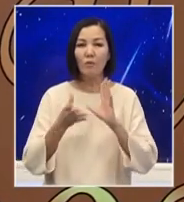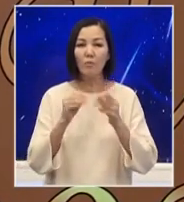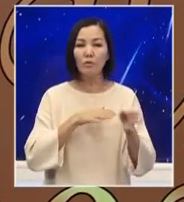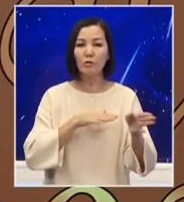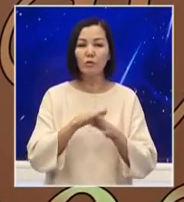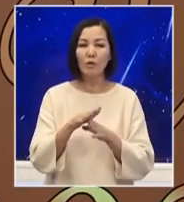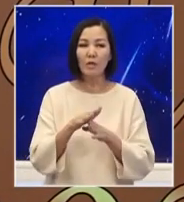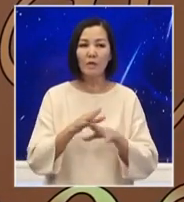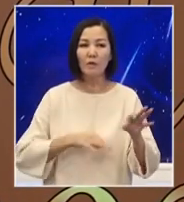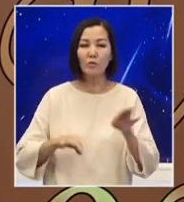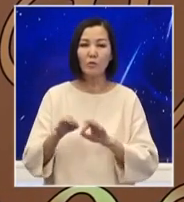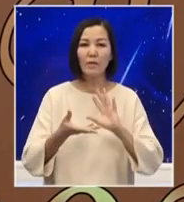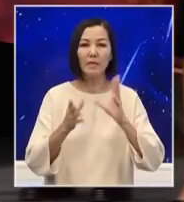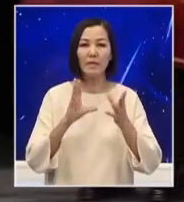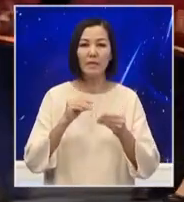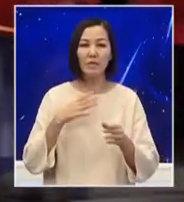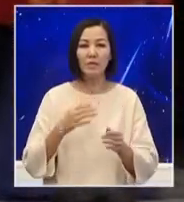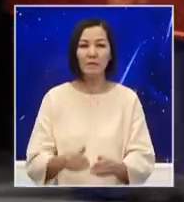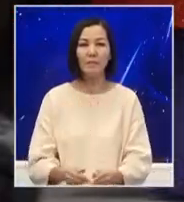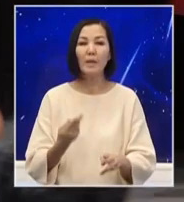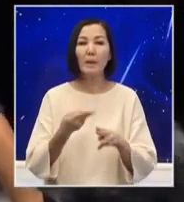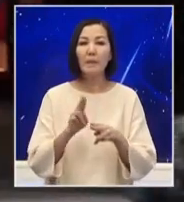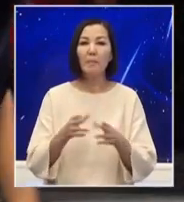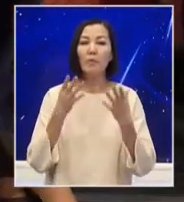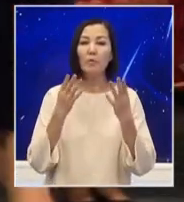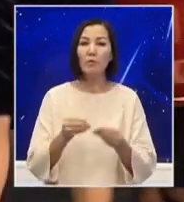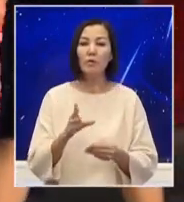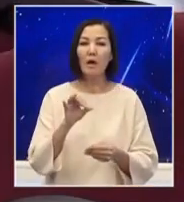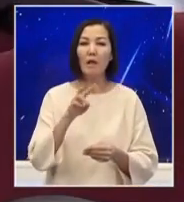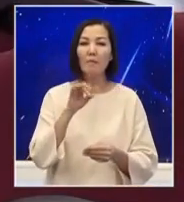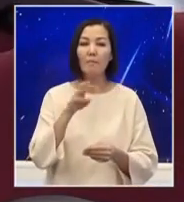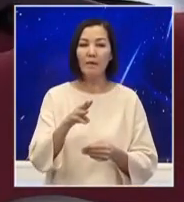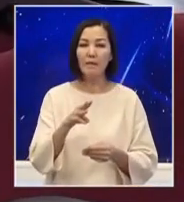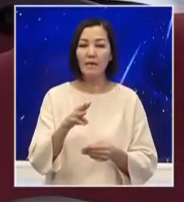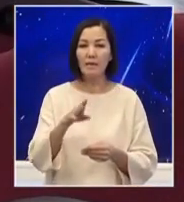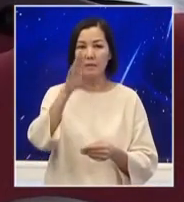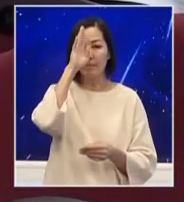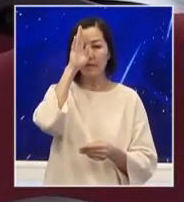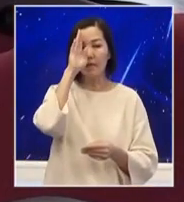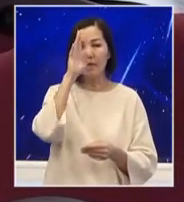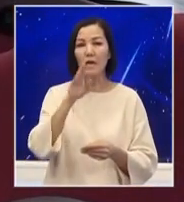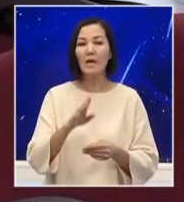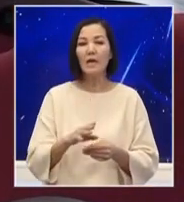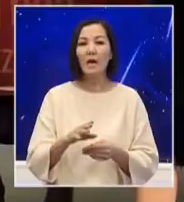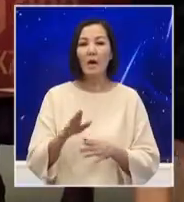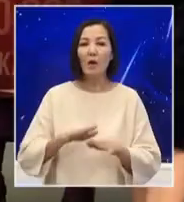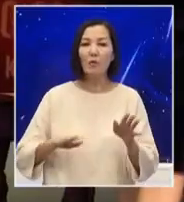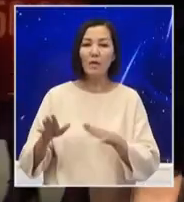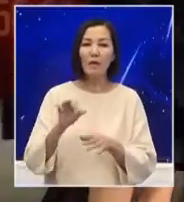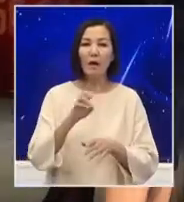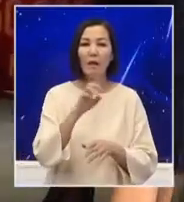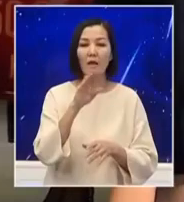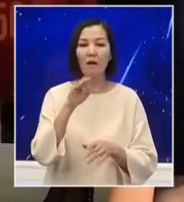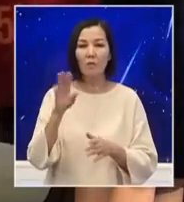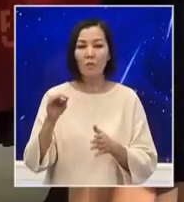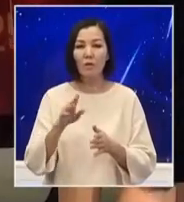асырылған жобаларымның нәтижесі. Бұл күні Алмат Есенбековтің де жұлдызы жанды. Ғасыр жасаған Жетісу аудандық Алакөл газетінің